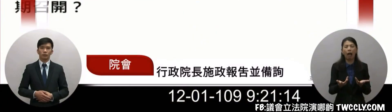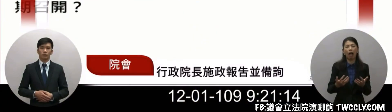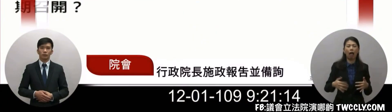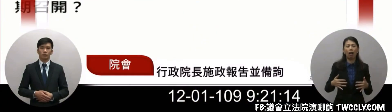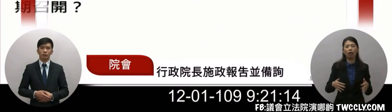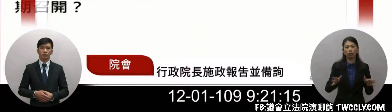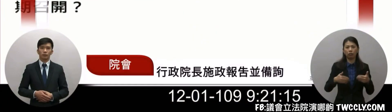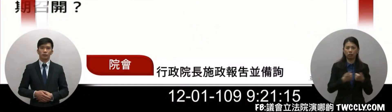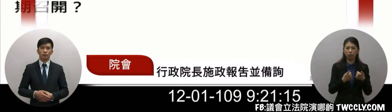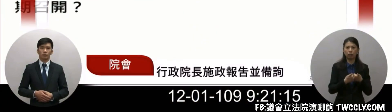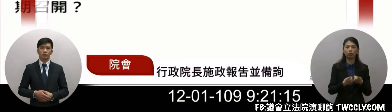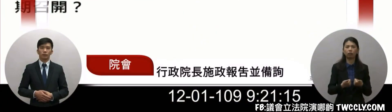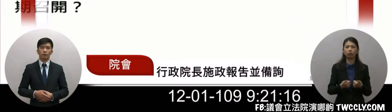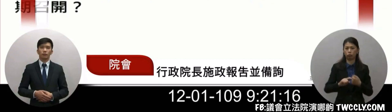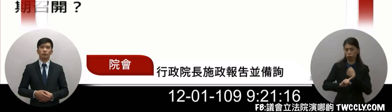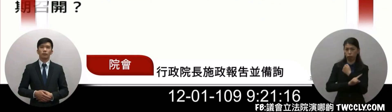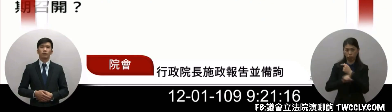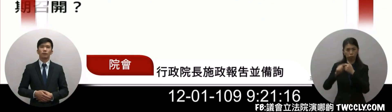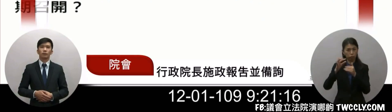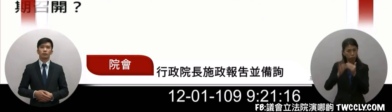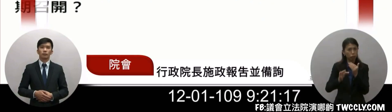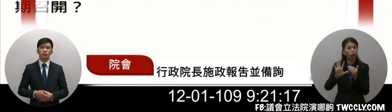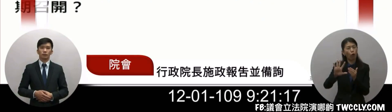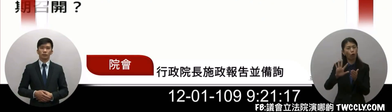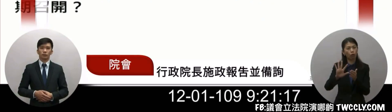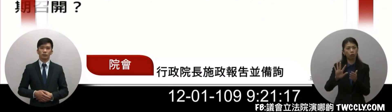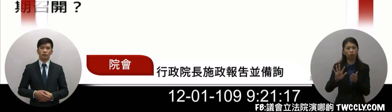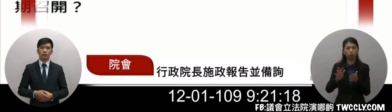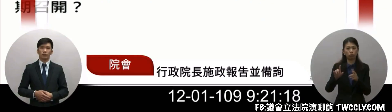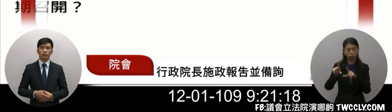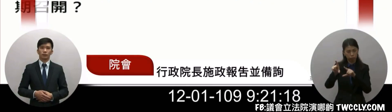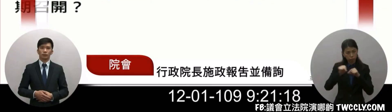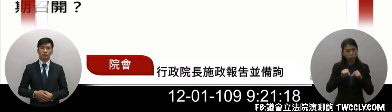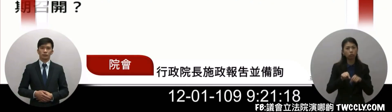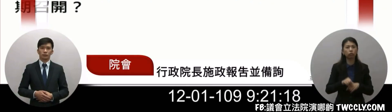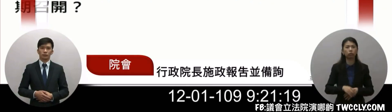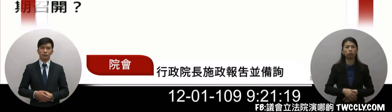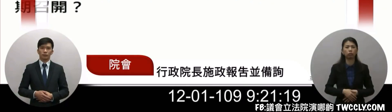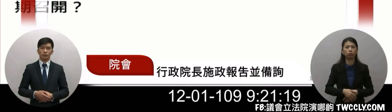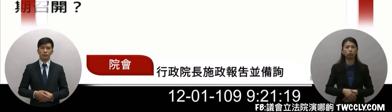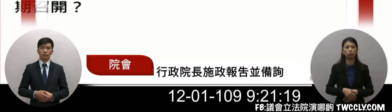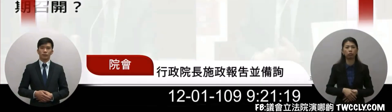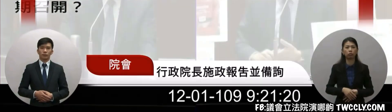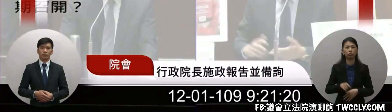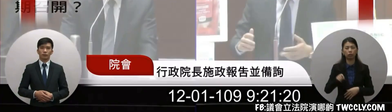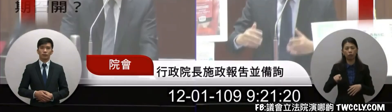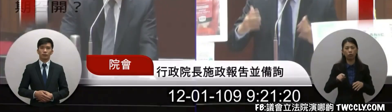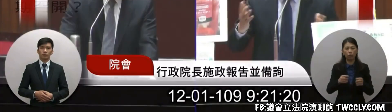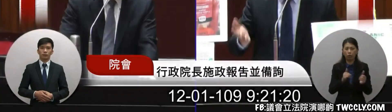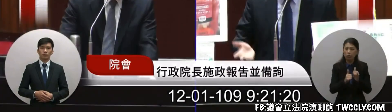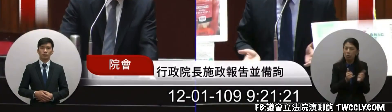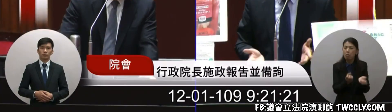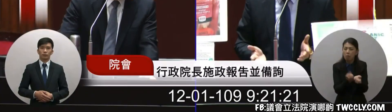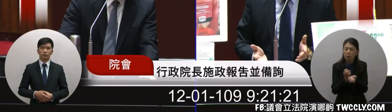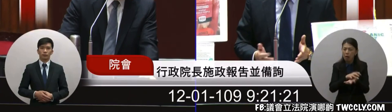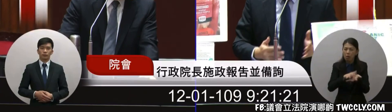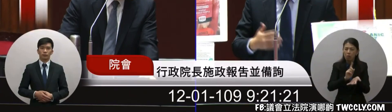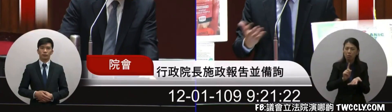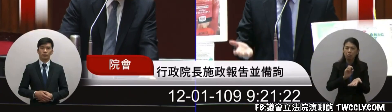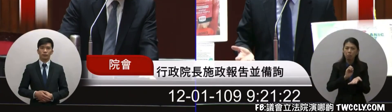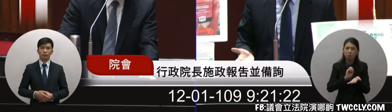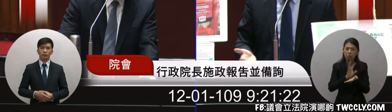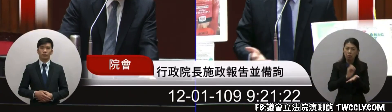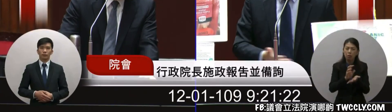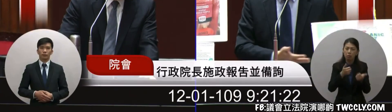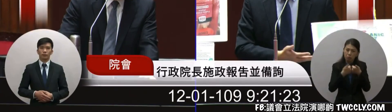个东西可能院长你们还是要去，因为你既然放在那里，你有治安汇报，哦，你有，其实我们在执行的时候都还